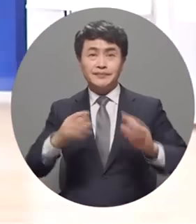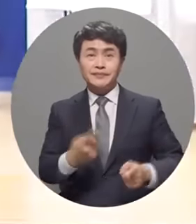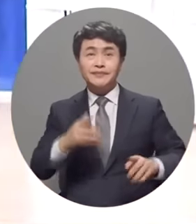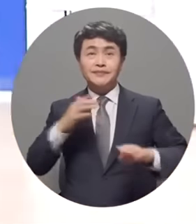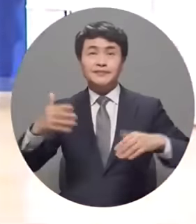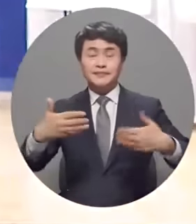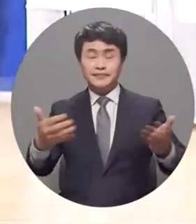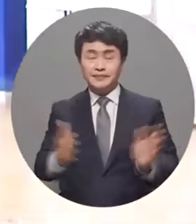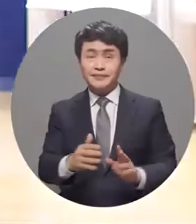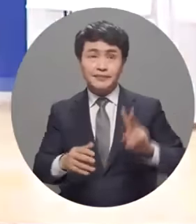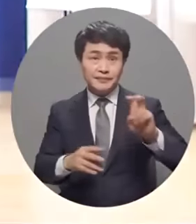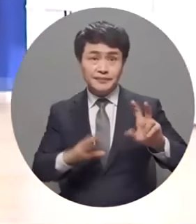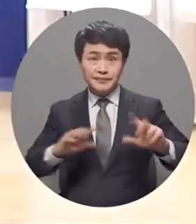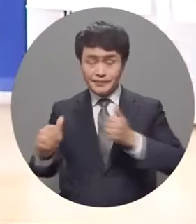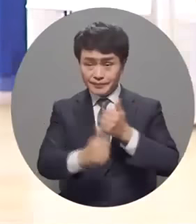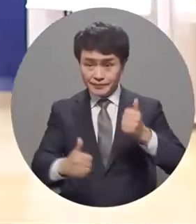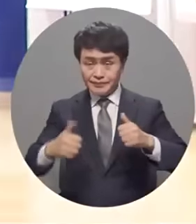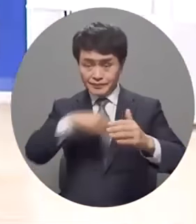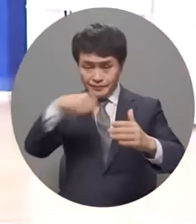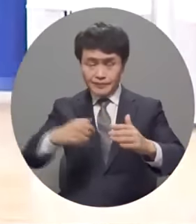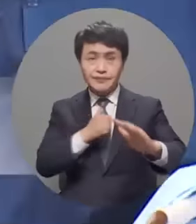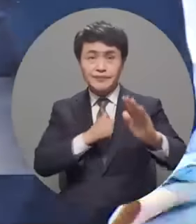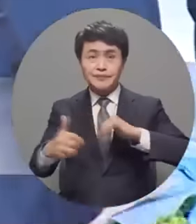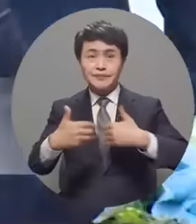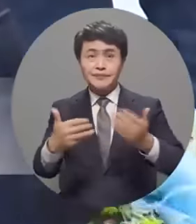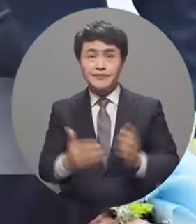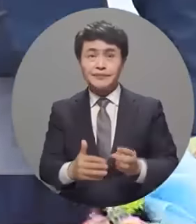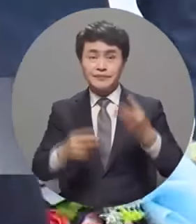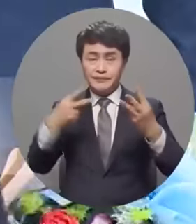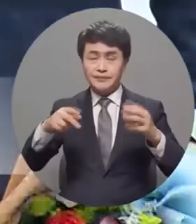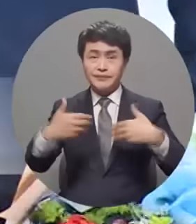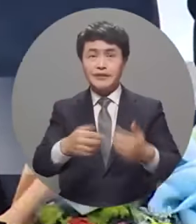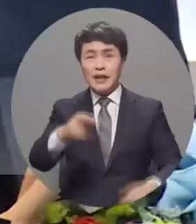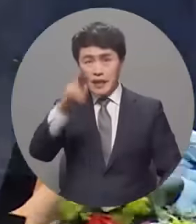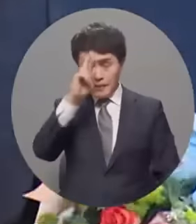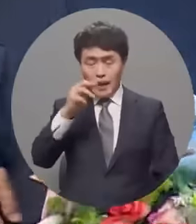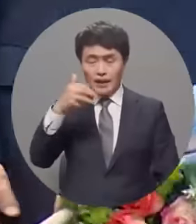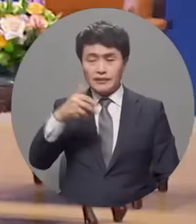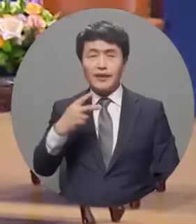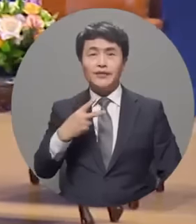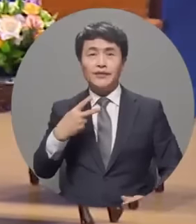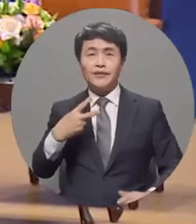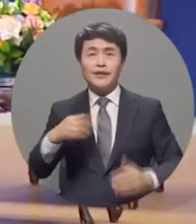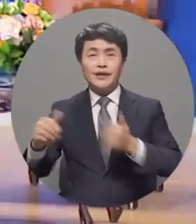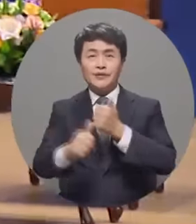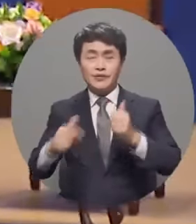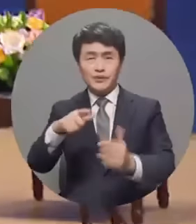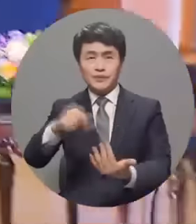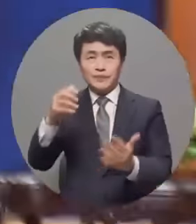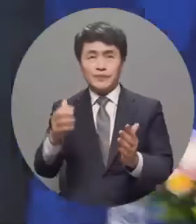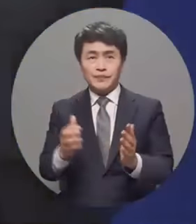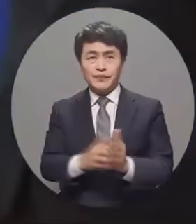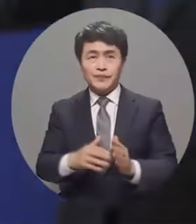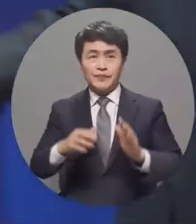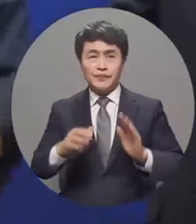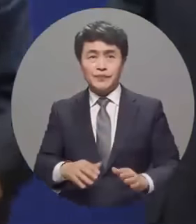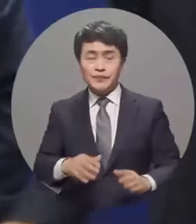더불어민주당은 22대 국회 첫 원내대표로 3선 박찬대 의원을 선출했습니다. 당내 주류인